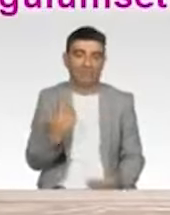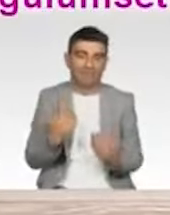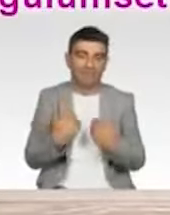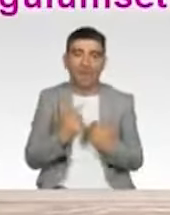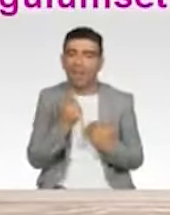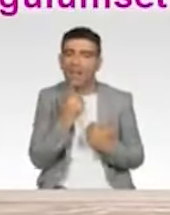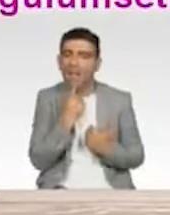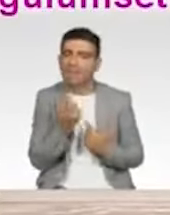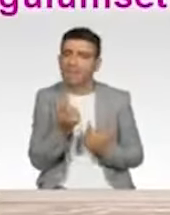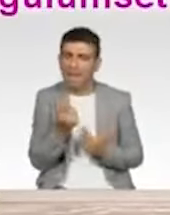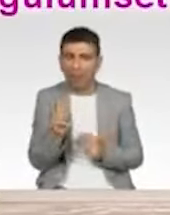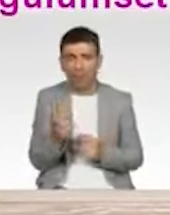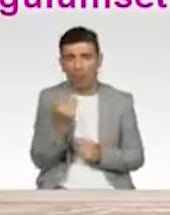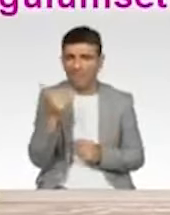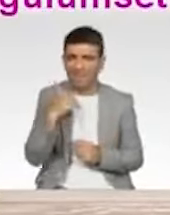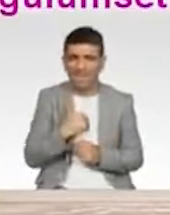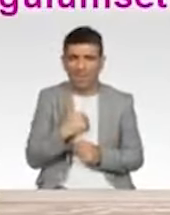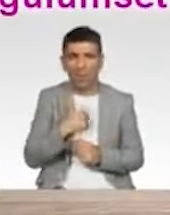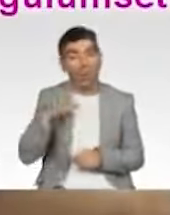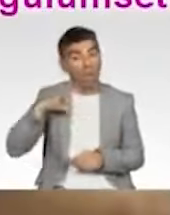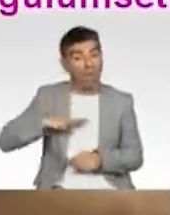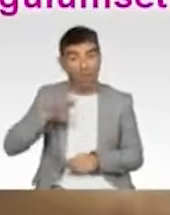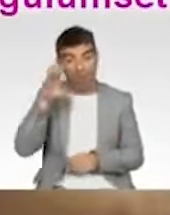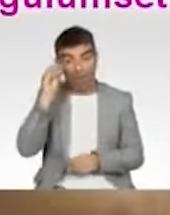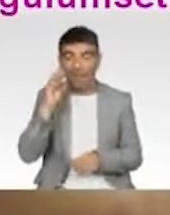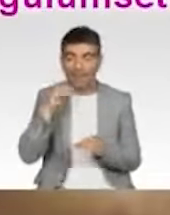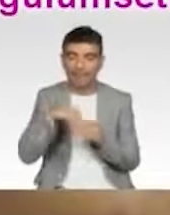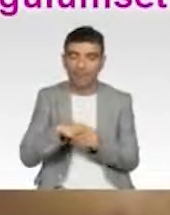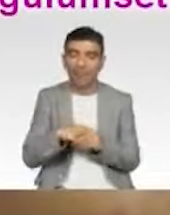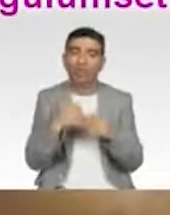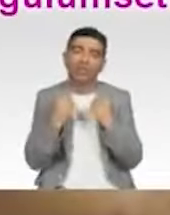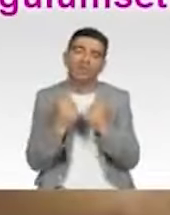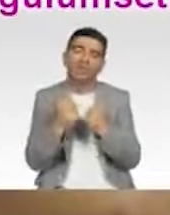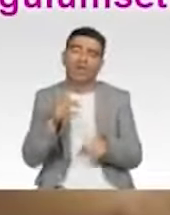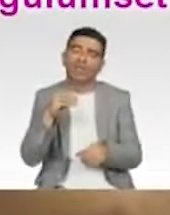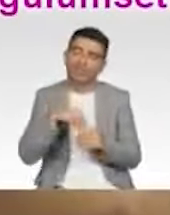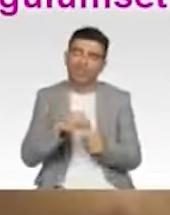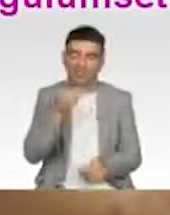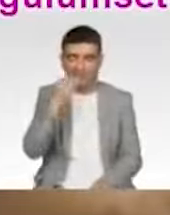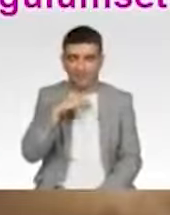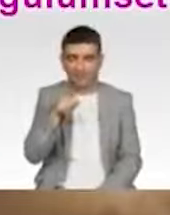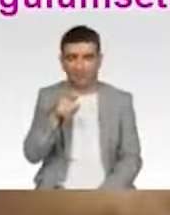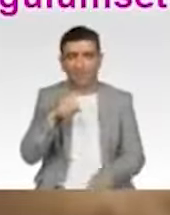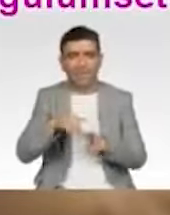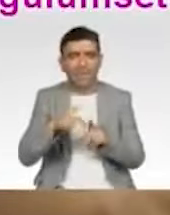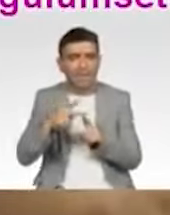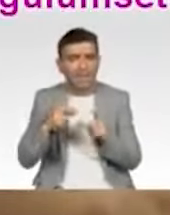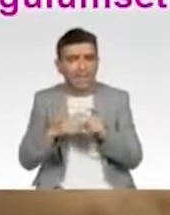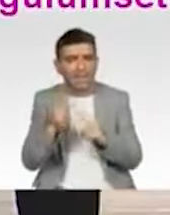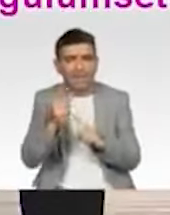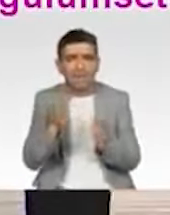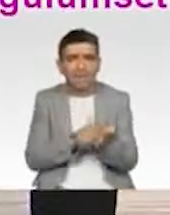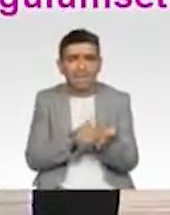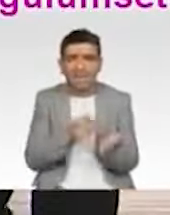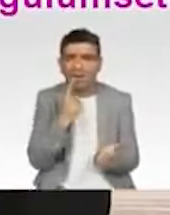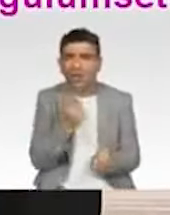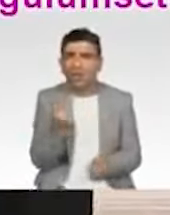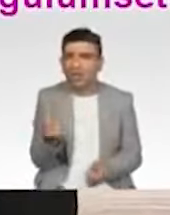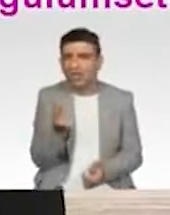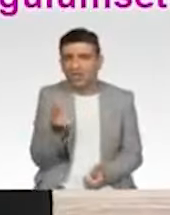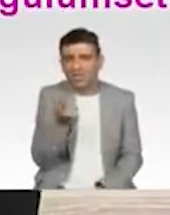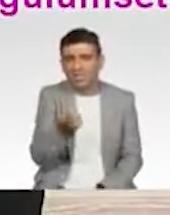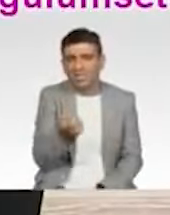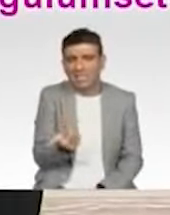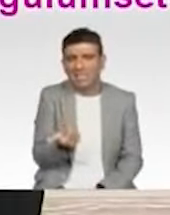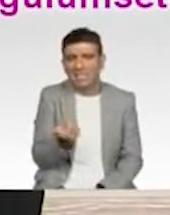tadı da bana biraz garip geliyordu. Ama faydalarını öğrendiğim için... Şifa niyetine. Evet, şifa Ezgi bir şey soruyordu. Bizim hani pilav diyoruz, kaçının. Bizim tabii ki